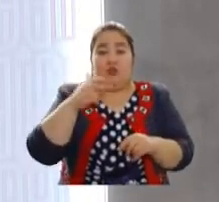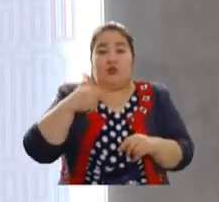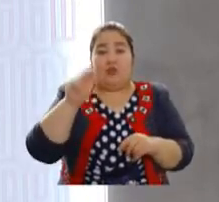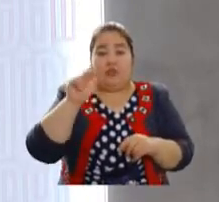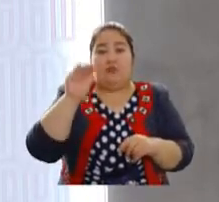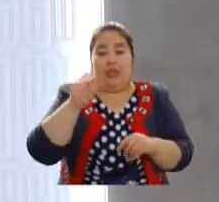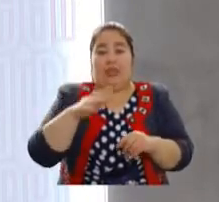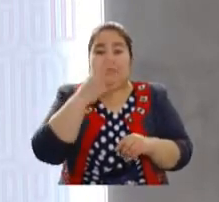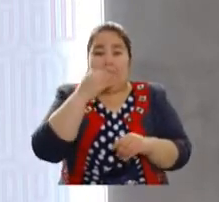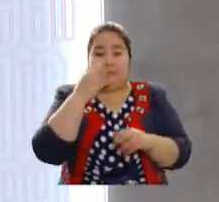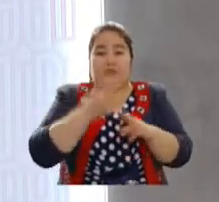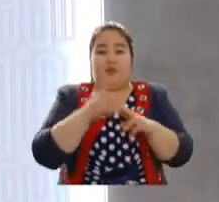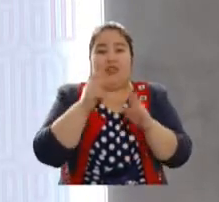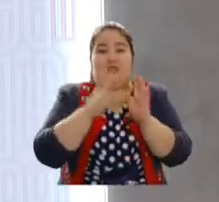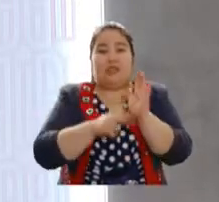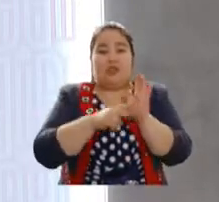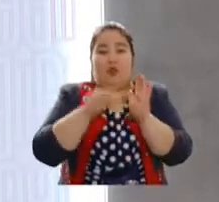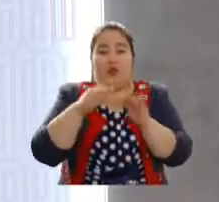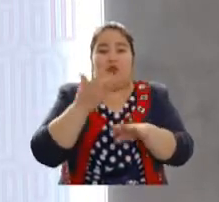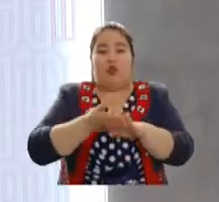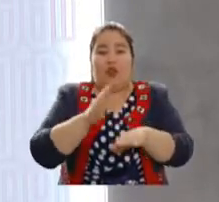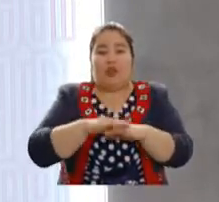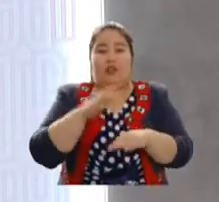130,000 tonna sabzi, 180,000 tonna piyoz va